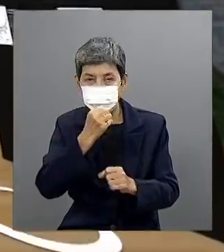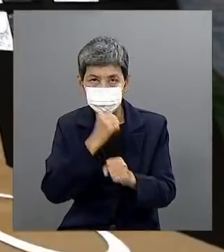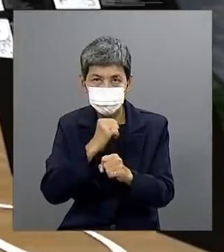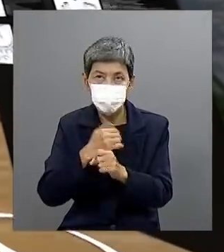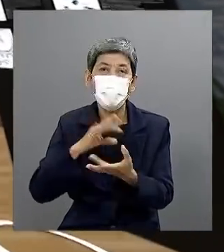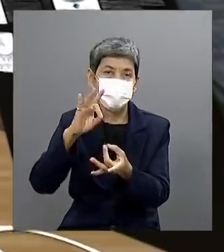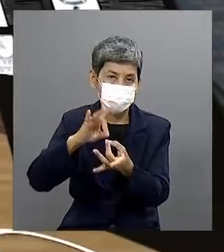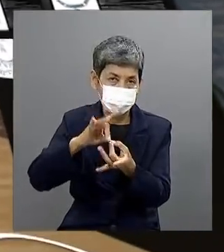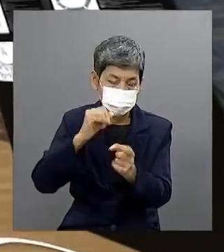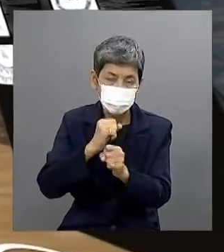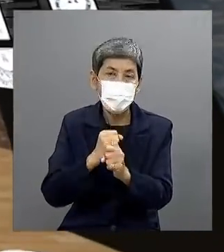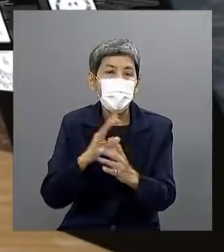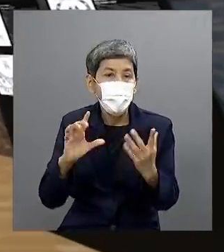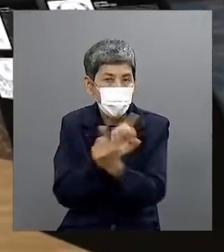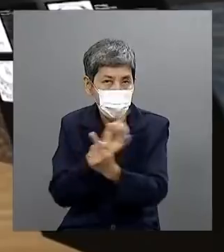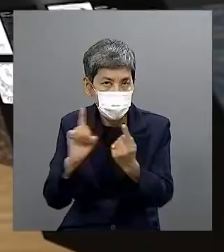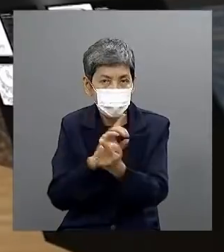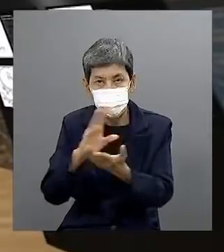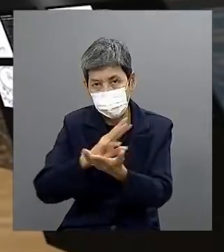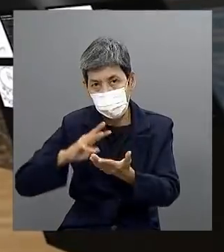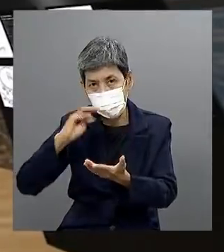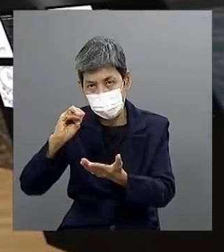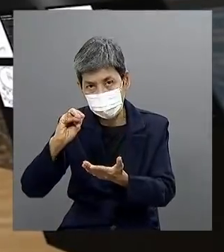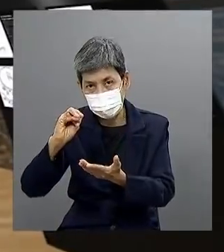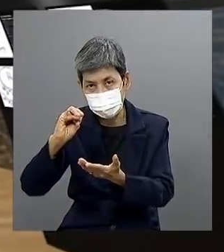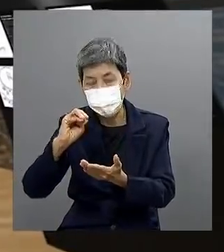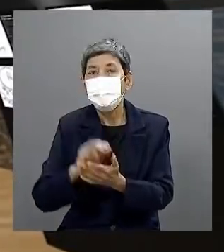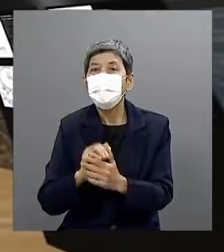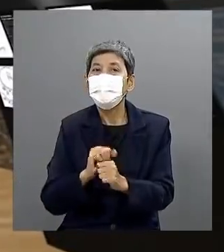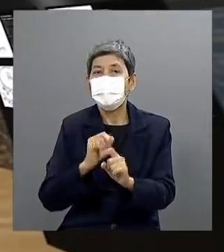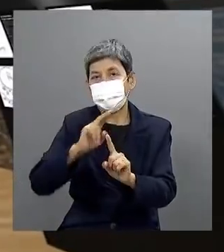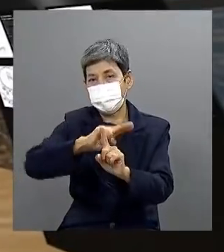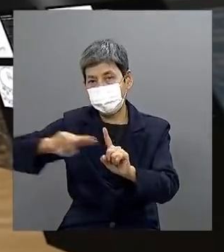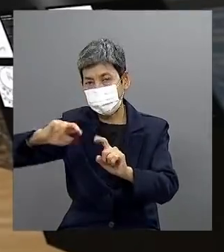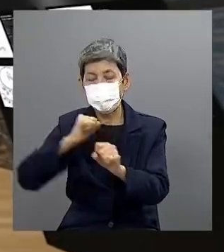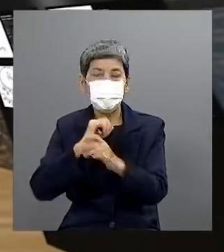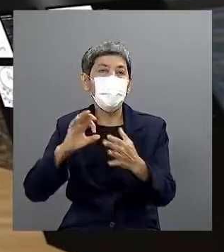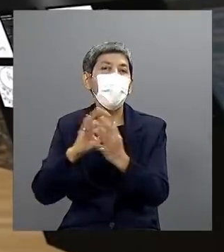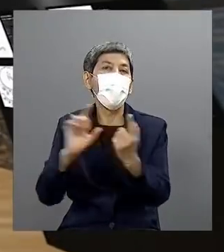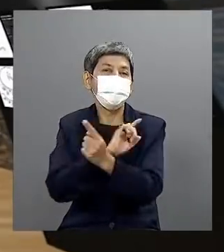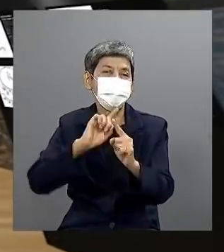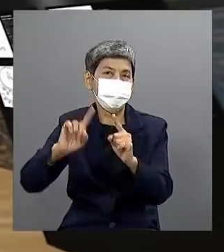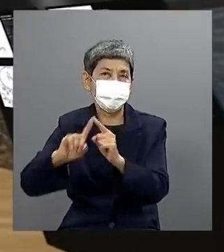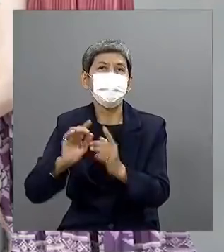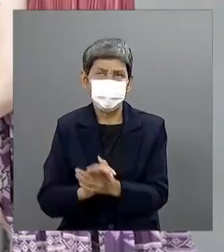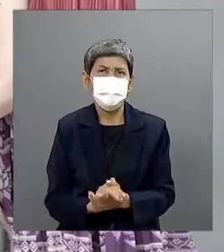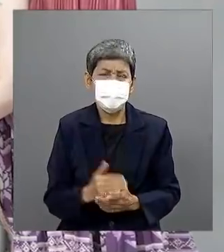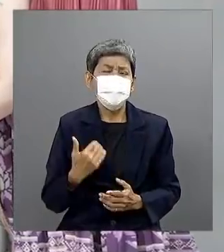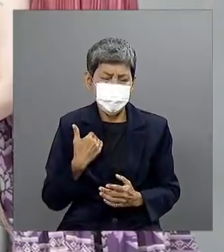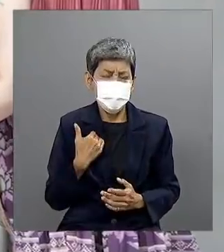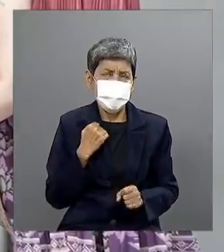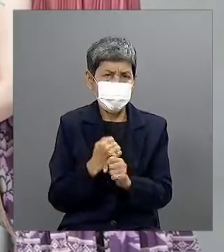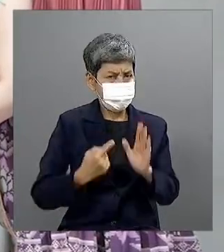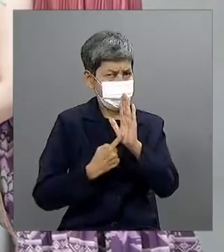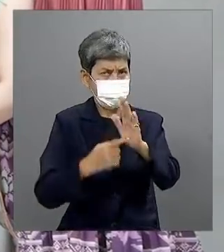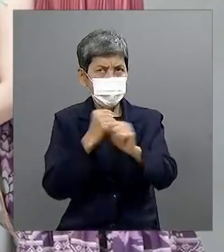วัฒนธรรมและศิลปะมหาวิทยาลัยศรีนครินทรวิโรฒและเครือข่ายด้านศิลปวัฒนธรรมต่างๆครับนอกจากนี้ก็ยังเป็นการนำเสนอผลงานการออกแบบที่